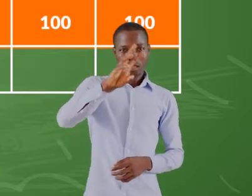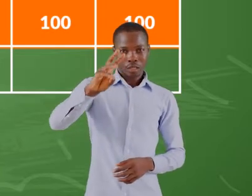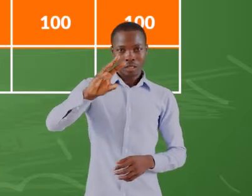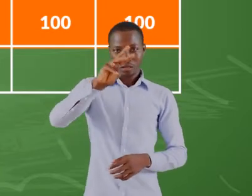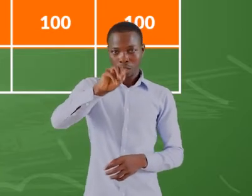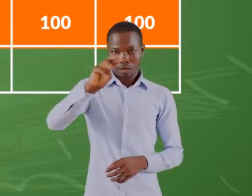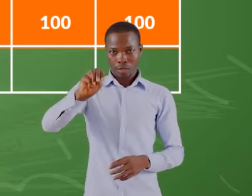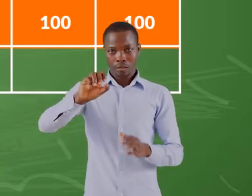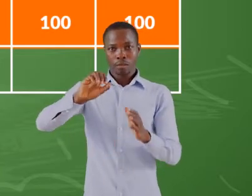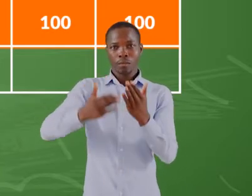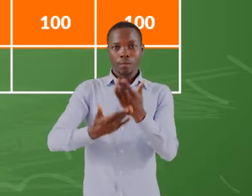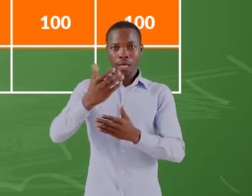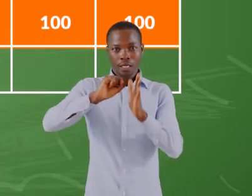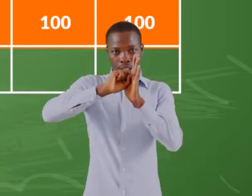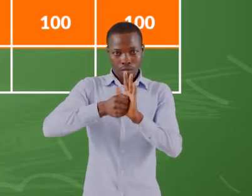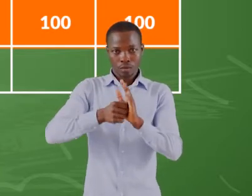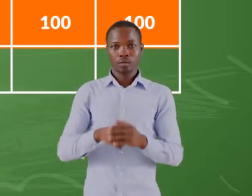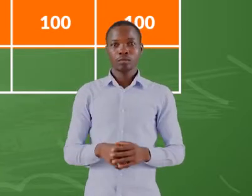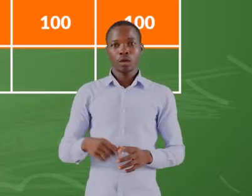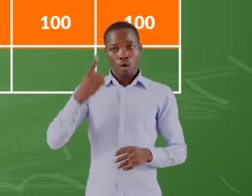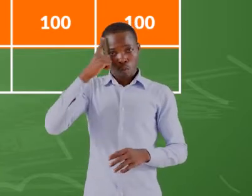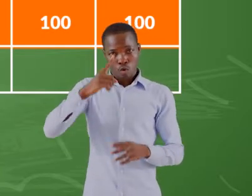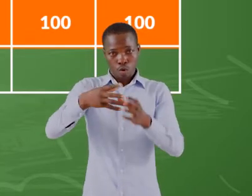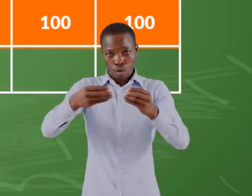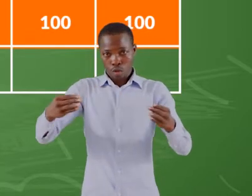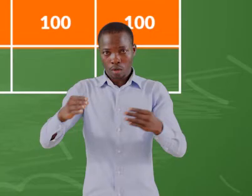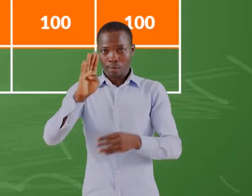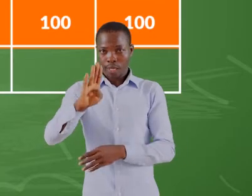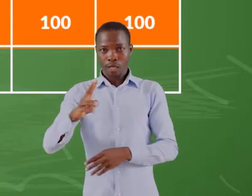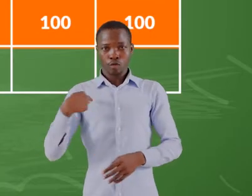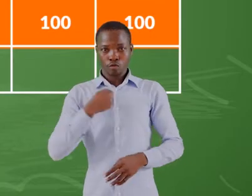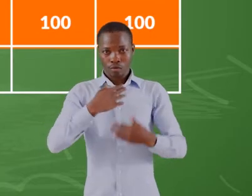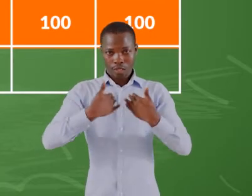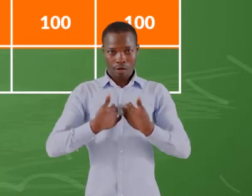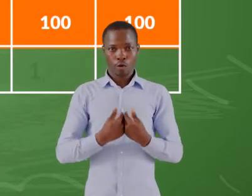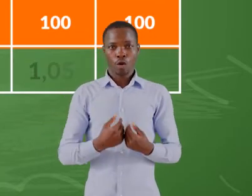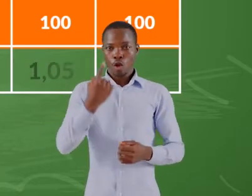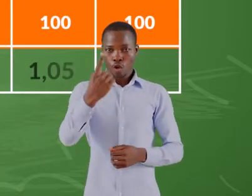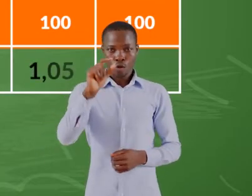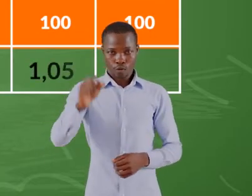1,66 mm par seconde. Pour le sol B, nous avons